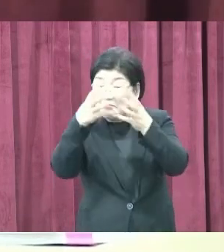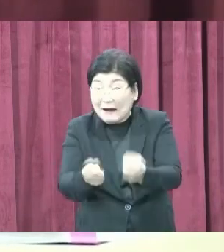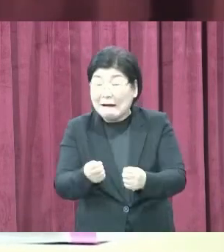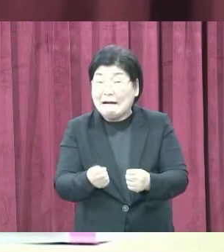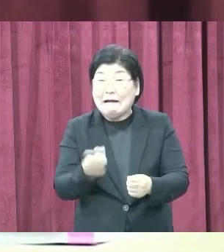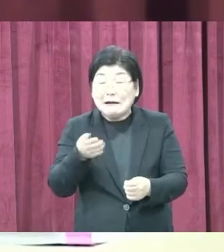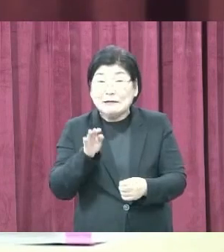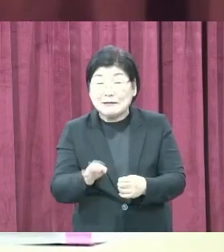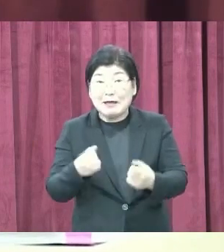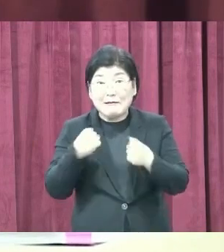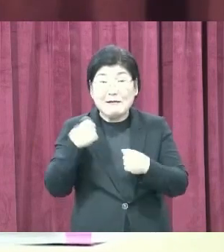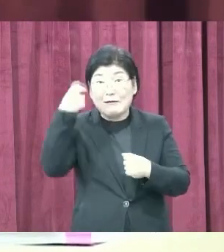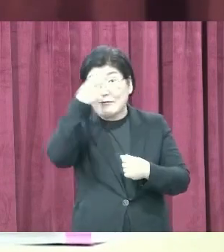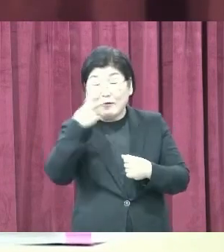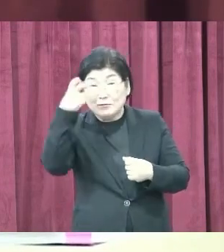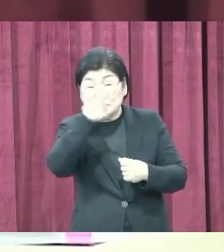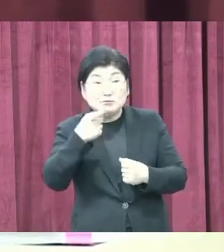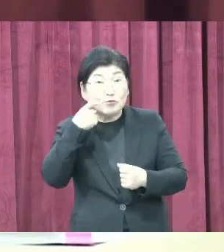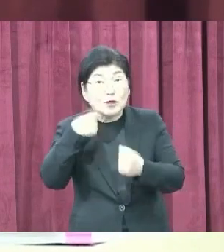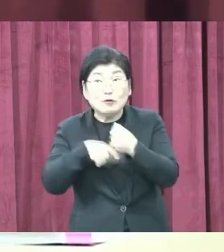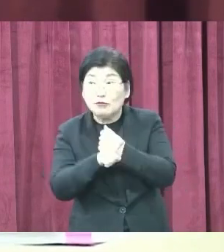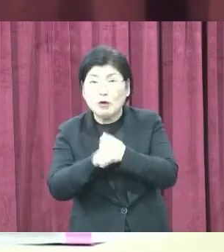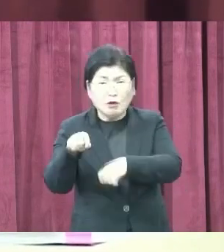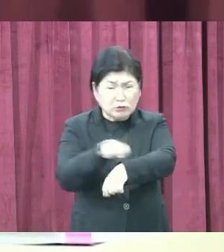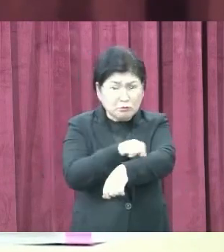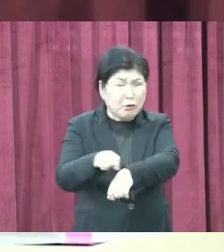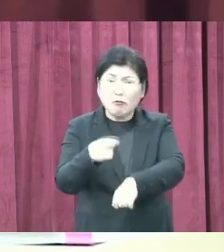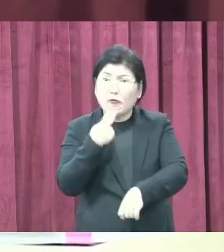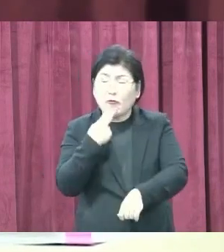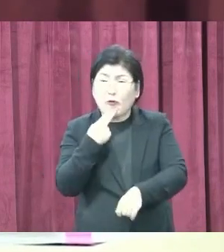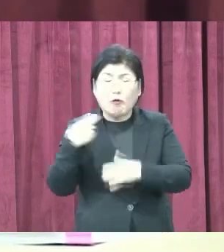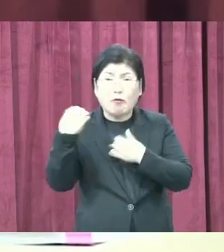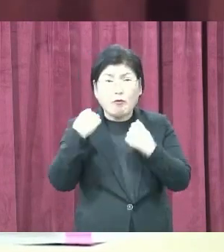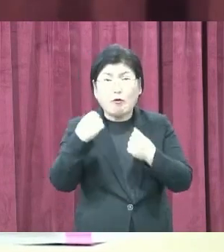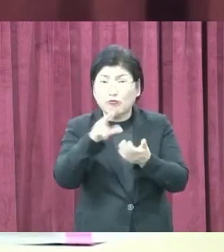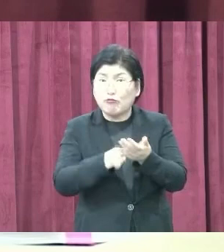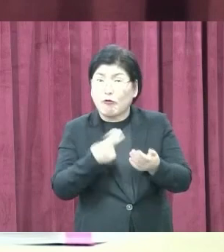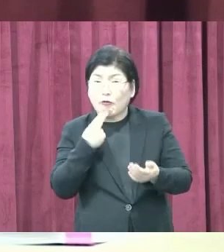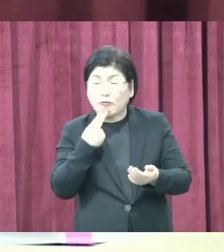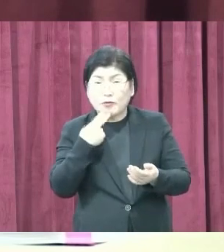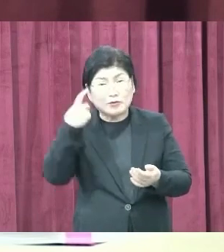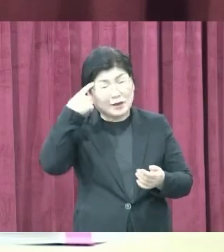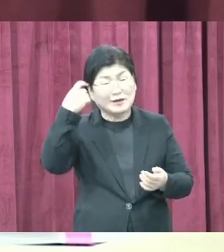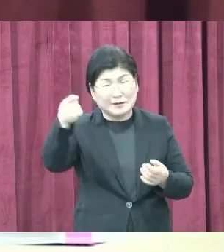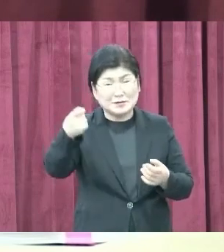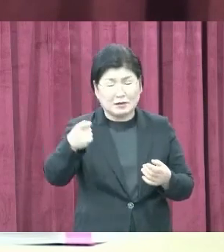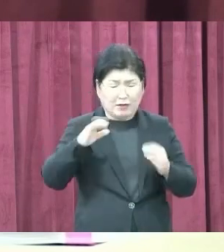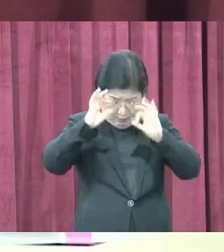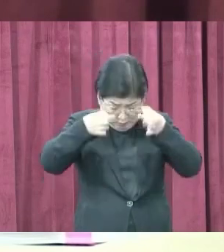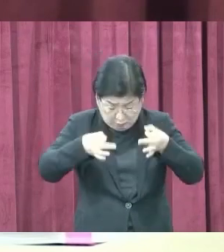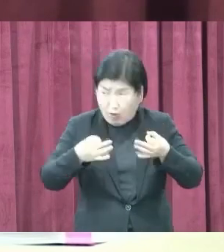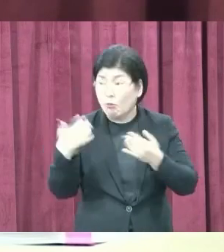지금 미수검 건강검진을 받지 않는 이유가 별다른 증상이 없고 건강상의 문제가 없어서 건강하다고